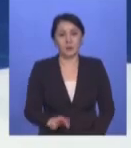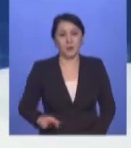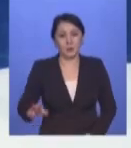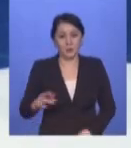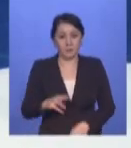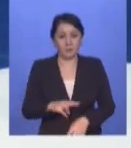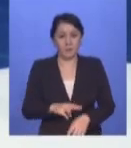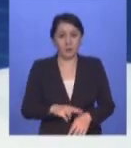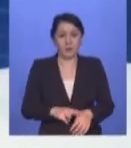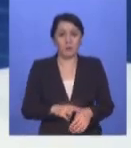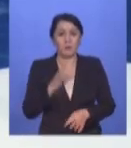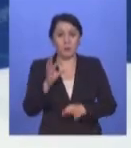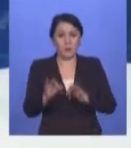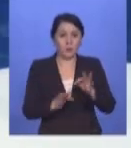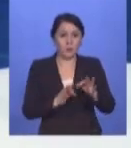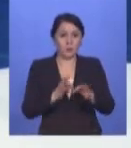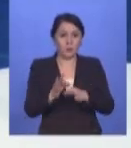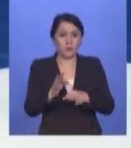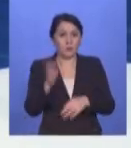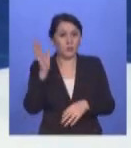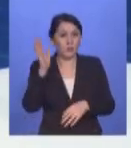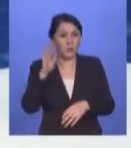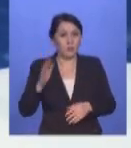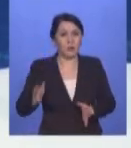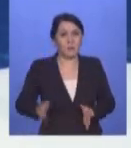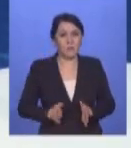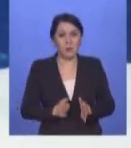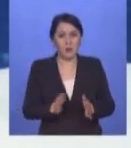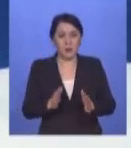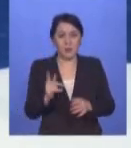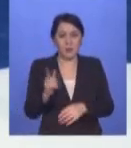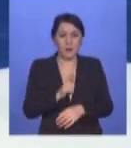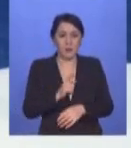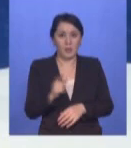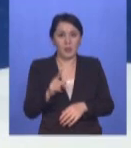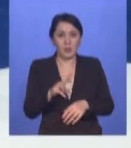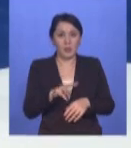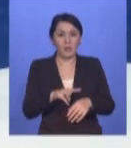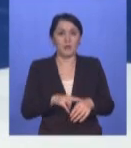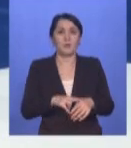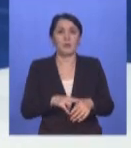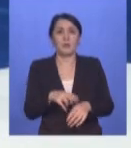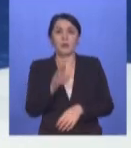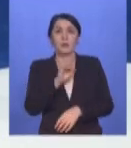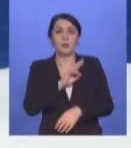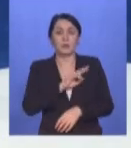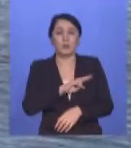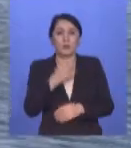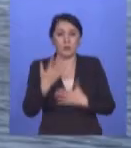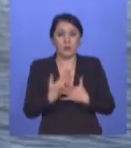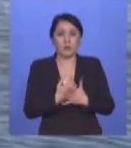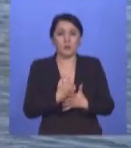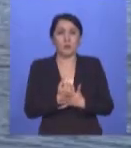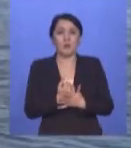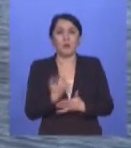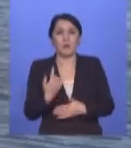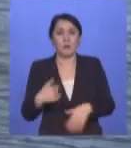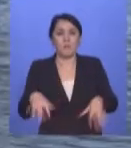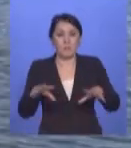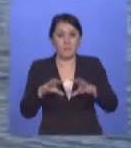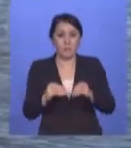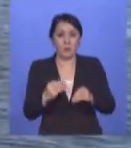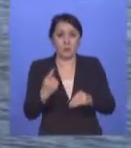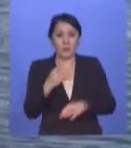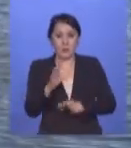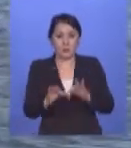Облыстың патрульдік полицейлері тәулік бойы су басқан автожол учаскелерін бақылайды. Полицияның жетекші қызметтерінің қызметкерлері құтқарушылармен бірге